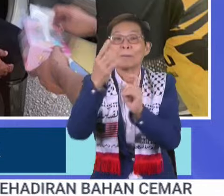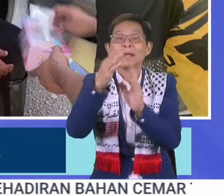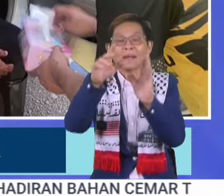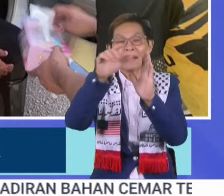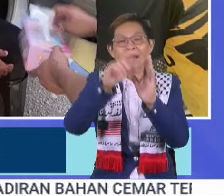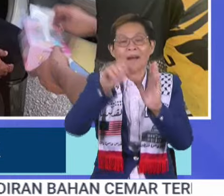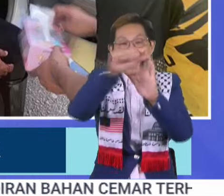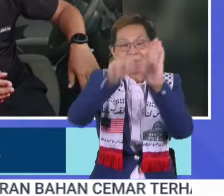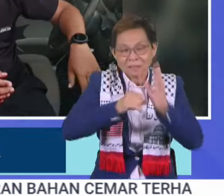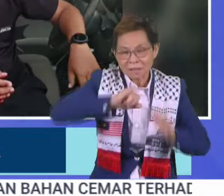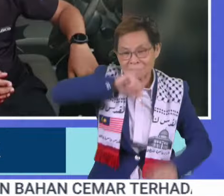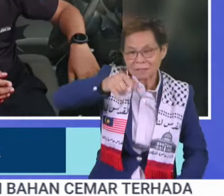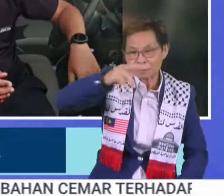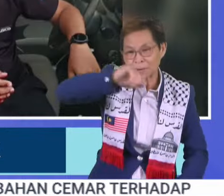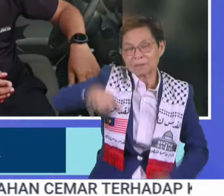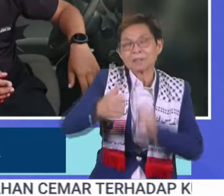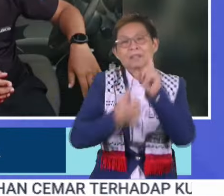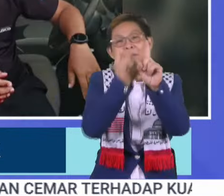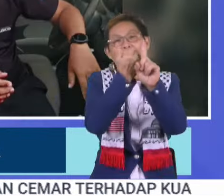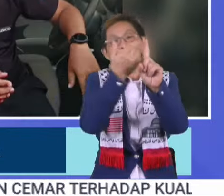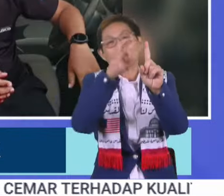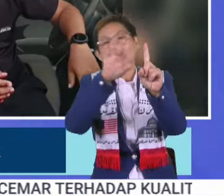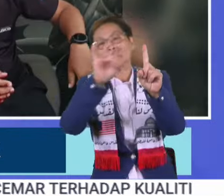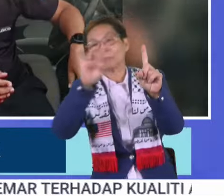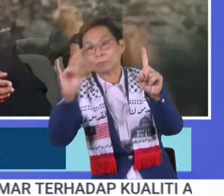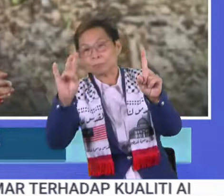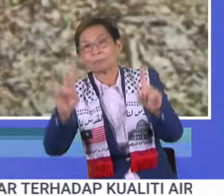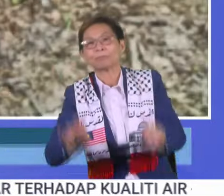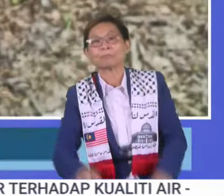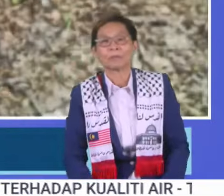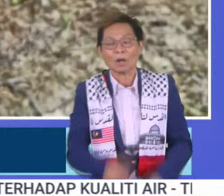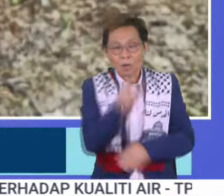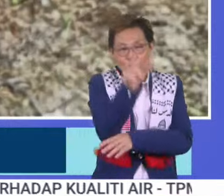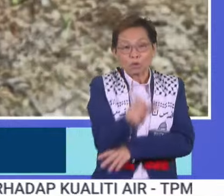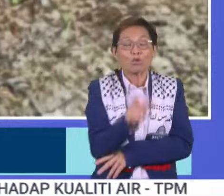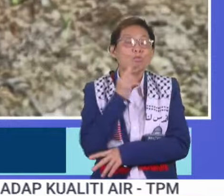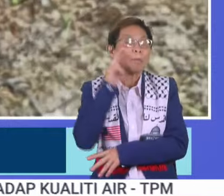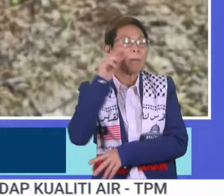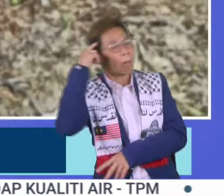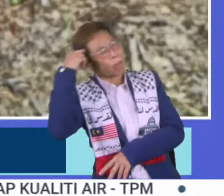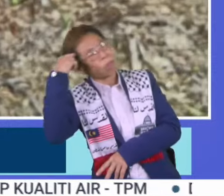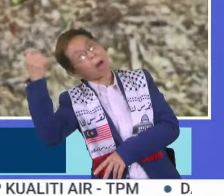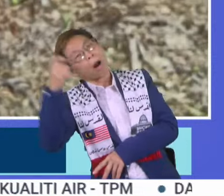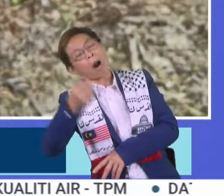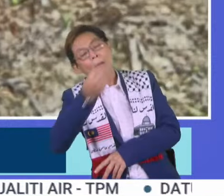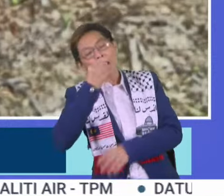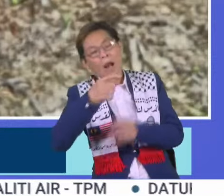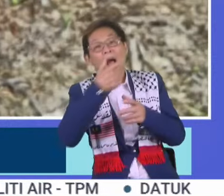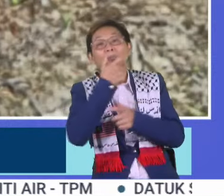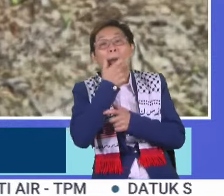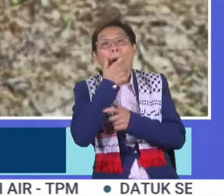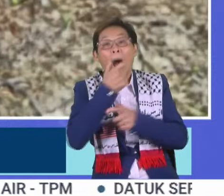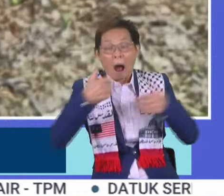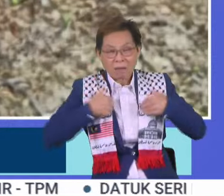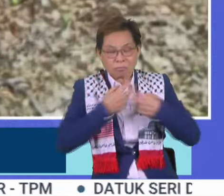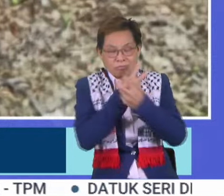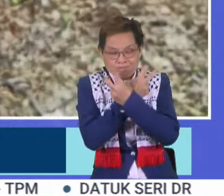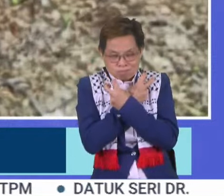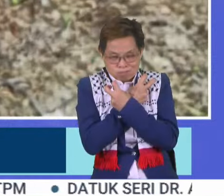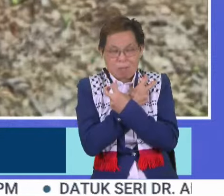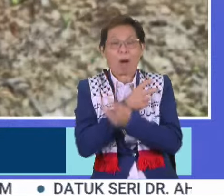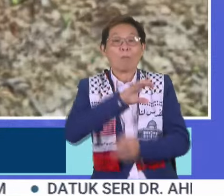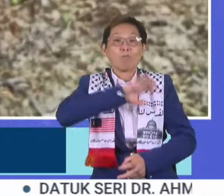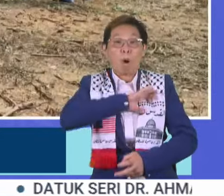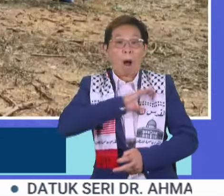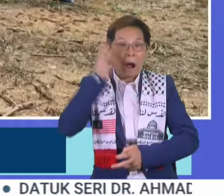Jalan 1987. Kes seorang remaja pengsan selepas makan biskut disyaki mengandungi racun.